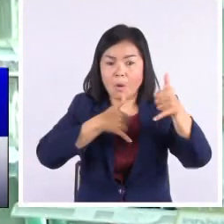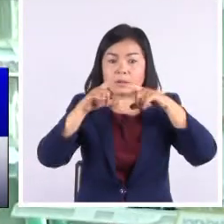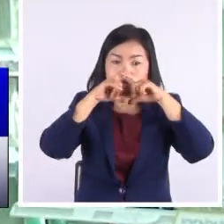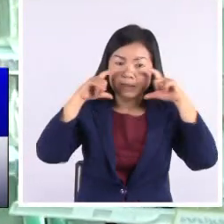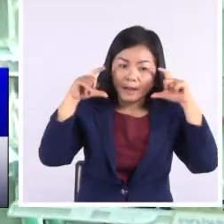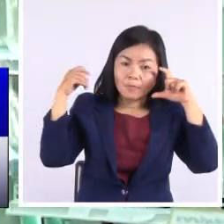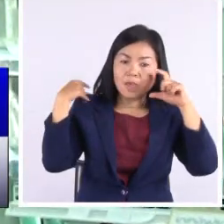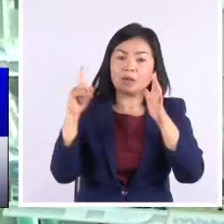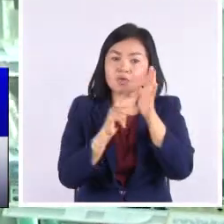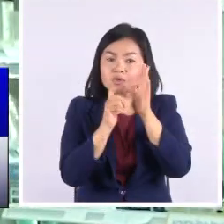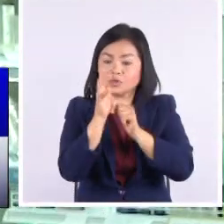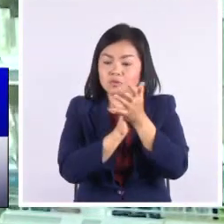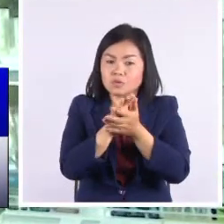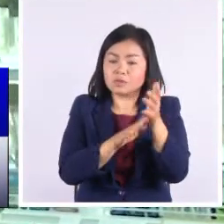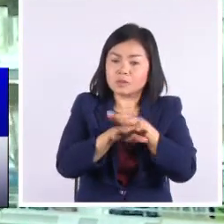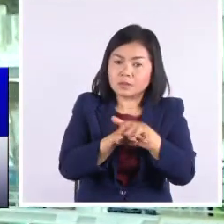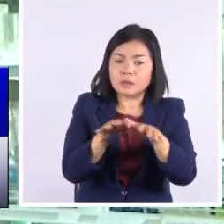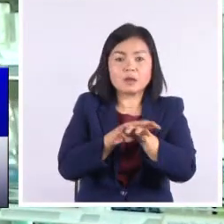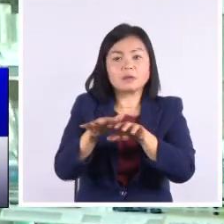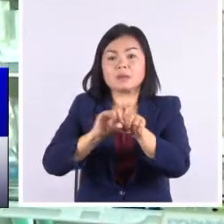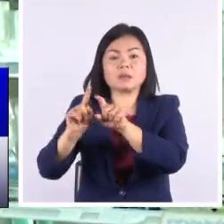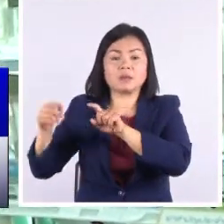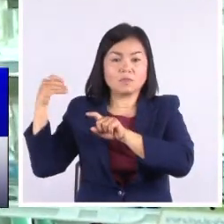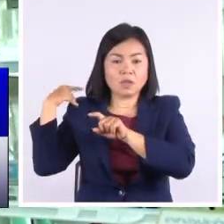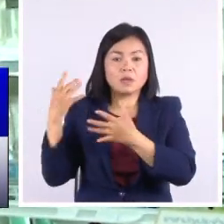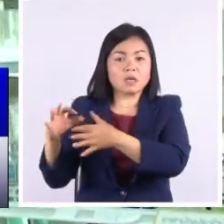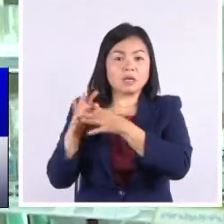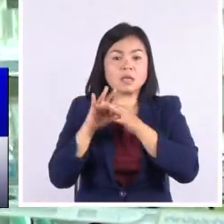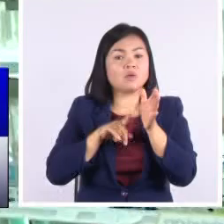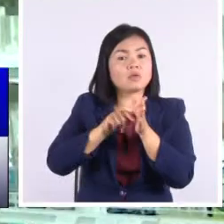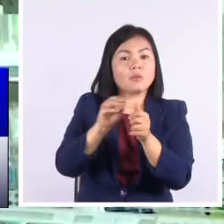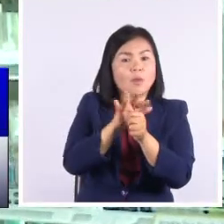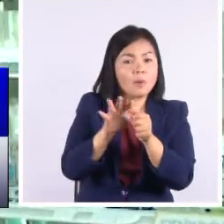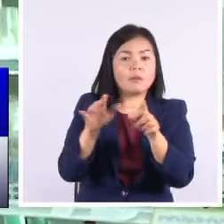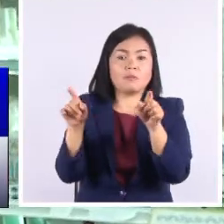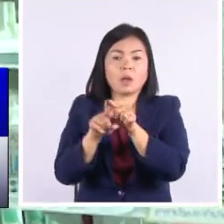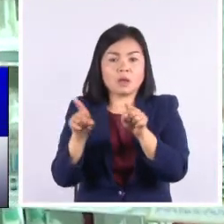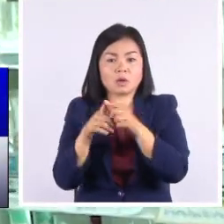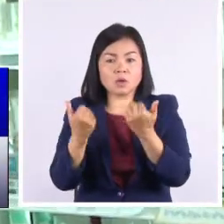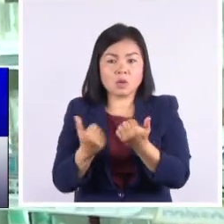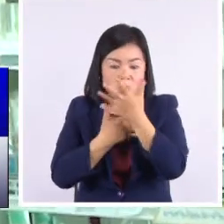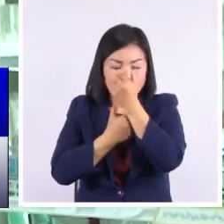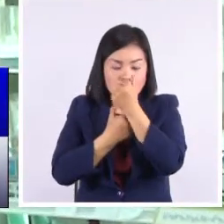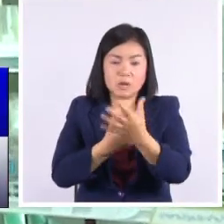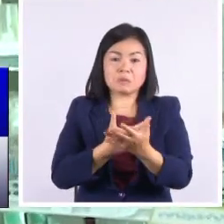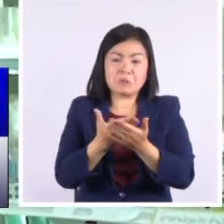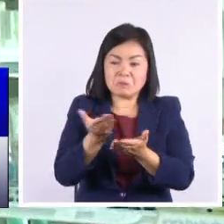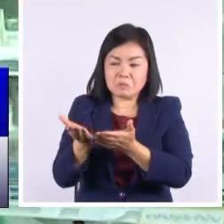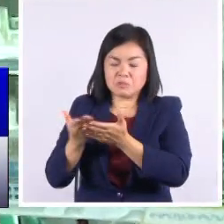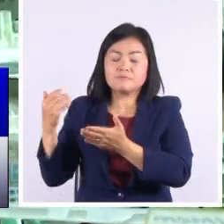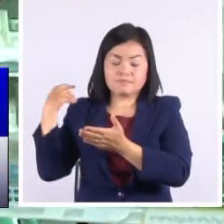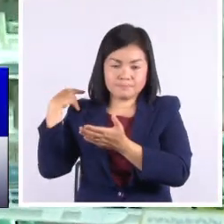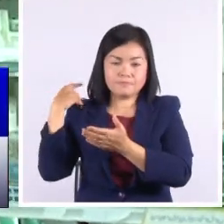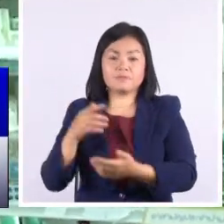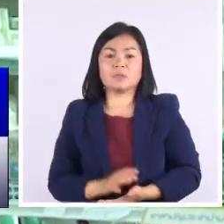กากอนามัยอันกอฮอล์ได้ตอนเกลืออะไรอย่างนี้ครับที่เกี่ยวกับคอปีกทั้งหลายก็จำนวนต่อความต้องการที่คือสูงขึ้นหลายเท่าตัวครับ